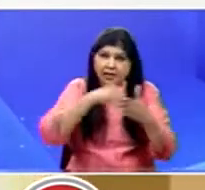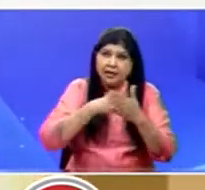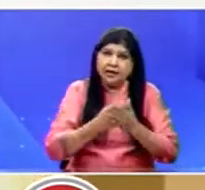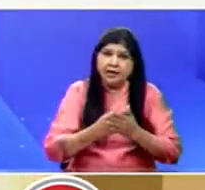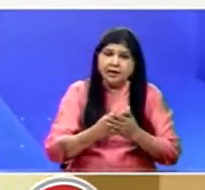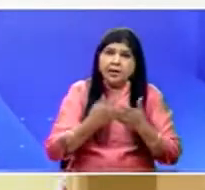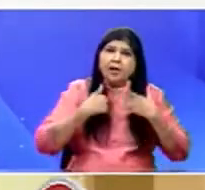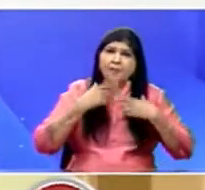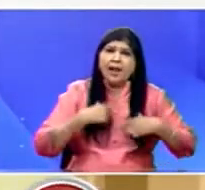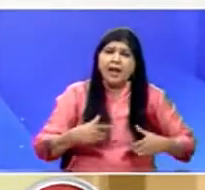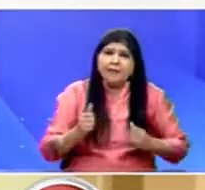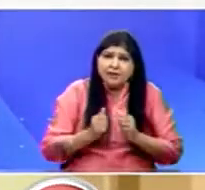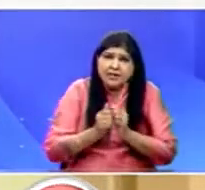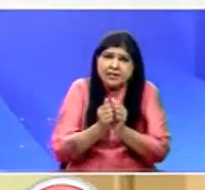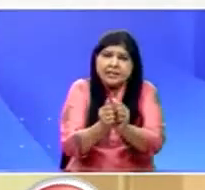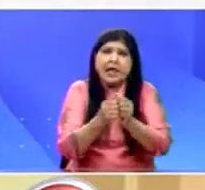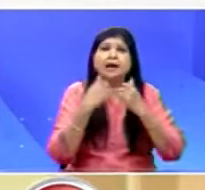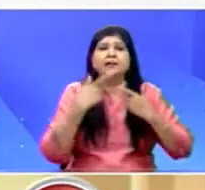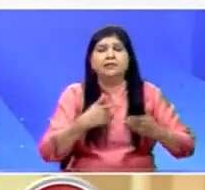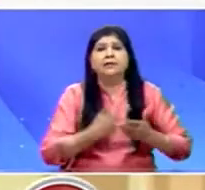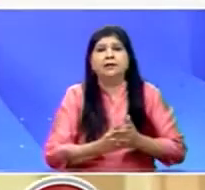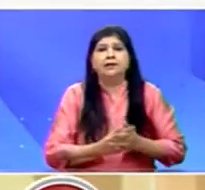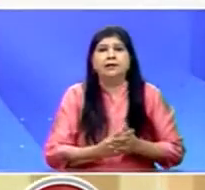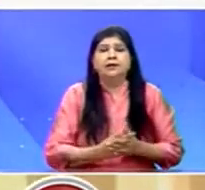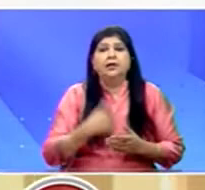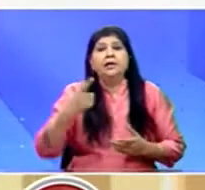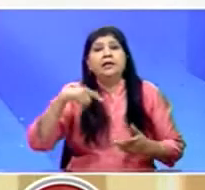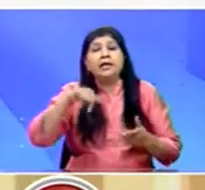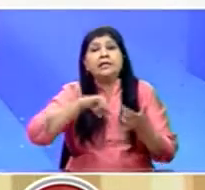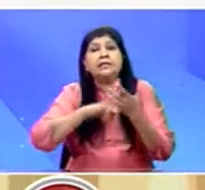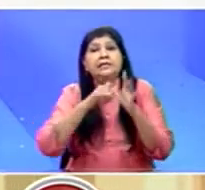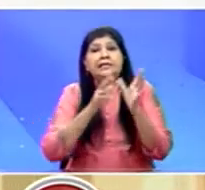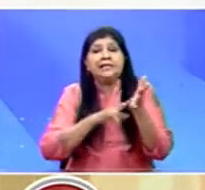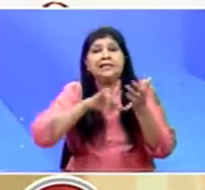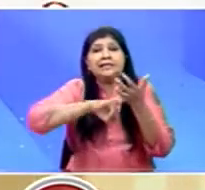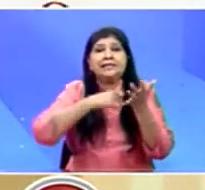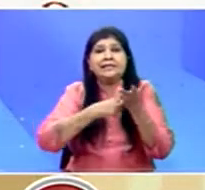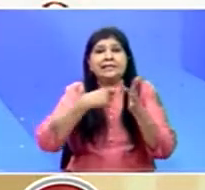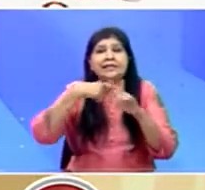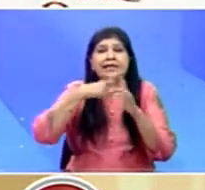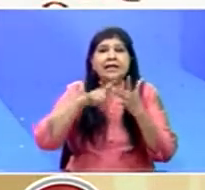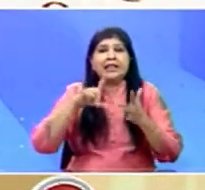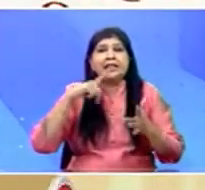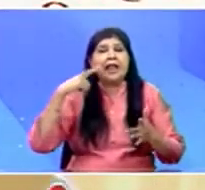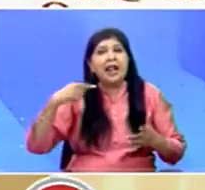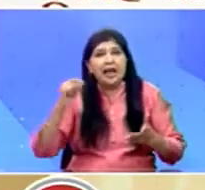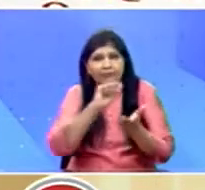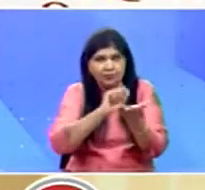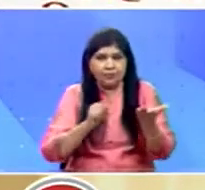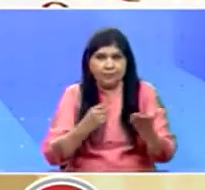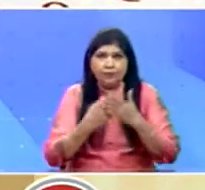धाततोकाय तनयाय संयोहो यूयम हिष्ठा भीषजो